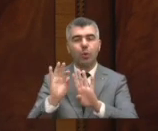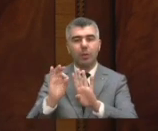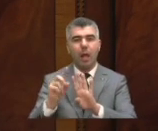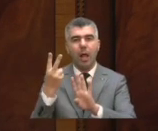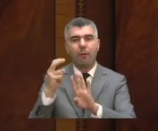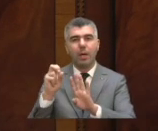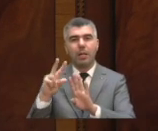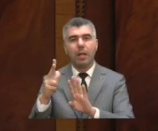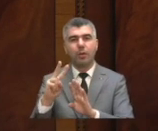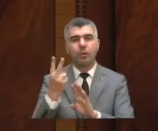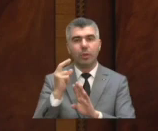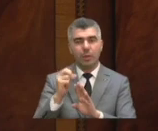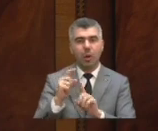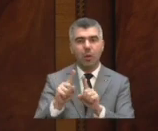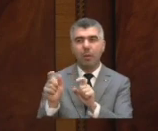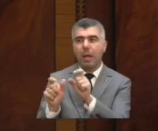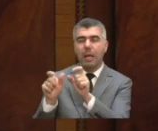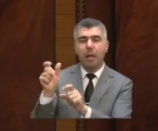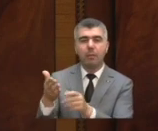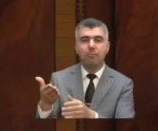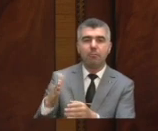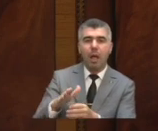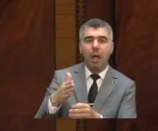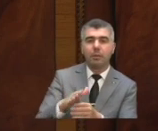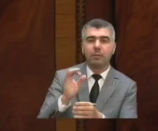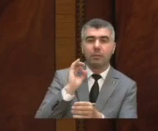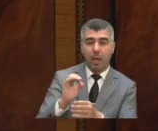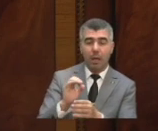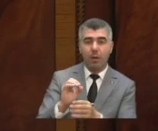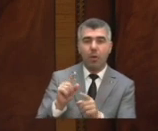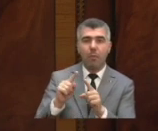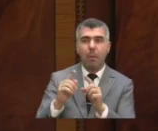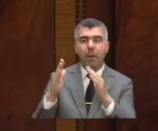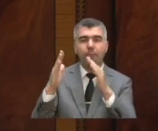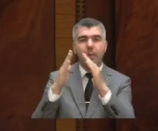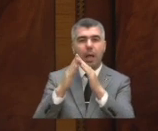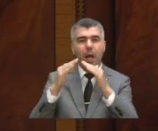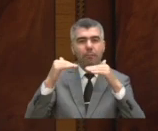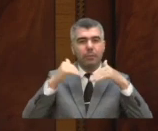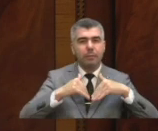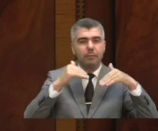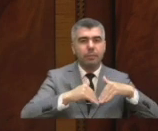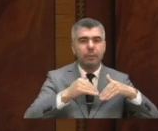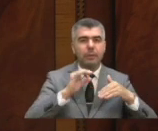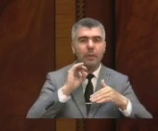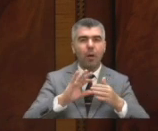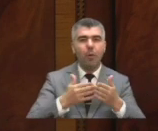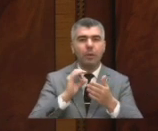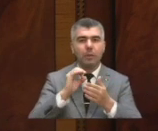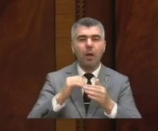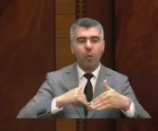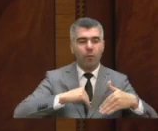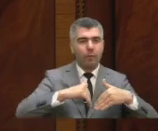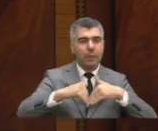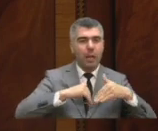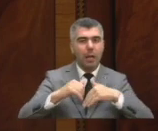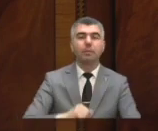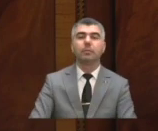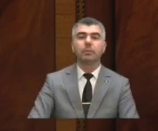خلفه من شهداء وجرحى ومن خسائر في الممتلكات والبنيه التحتيه